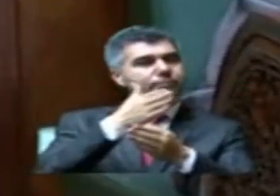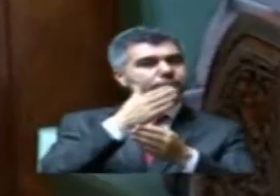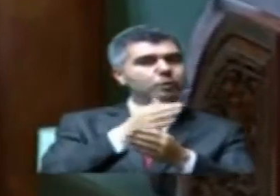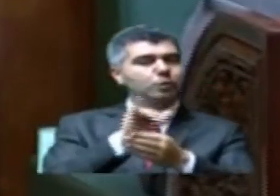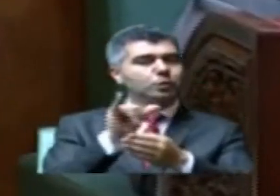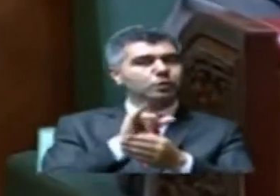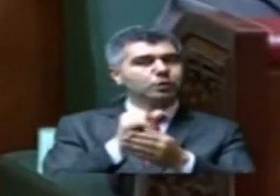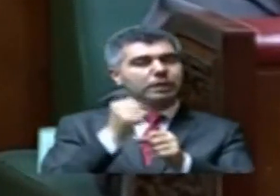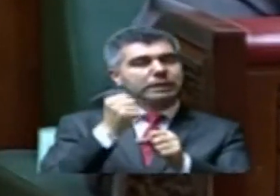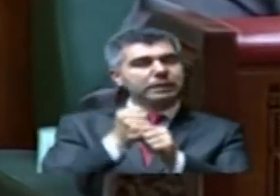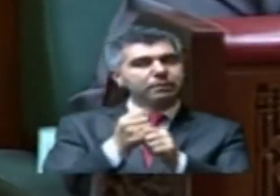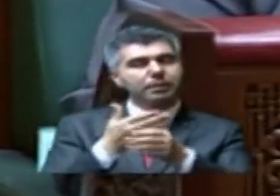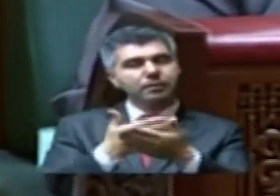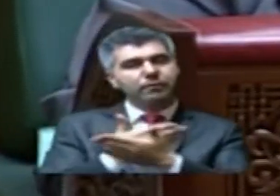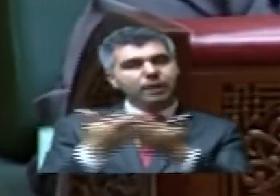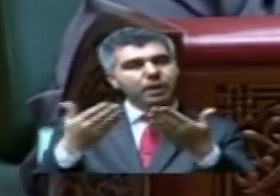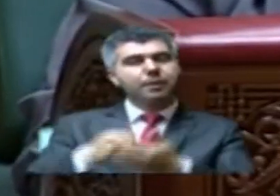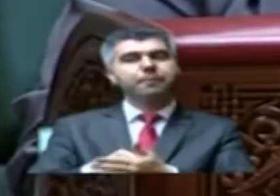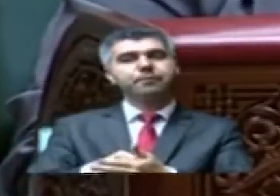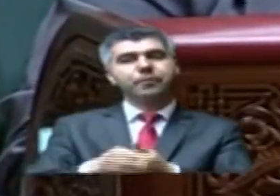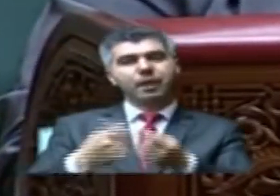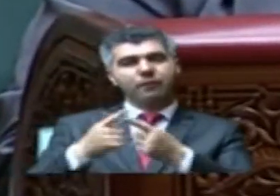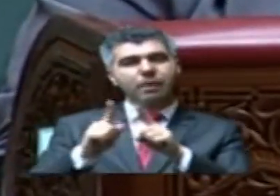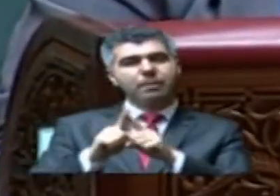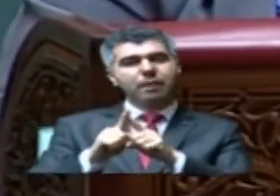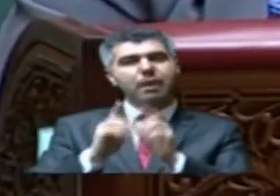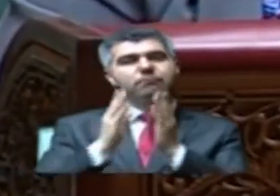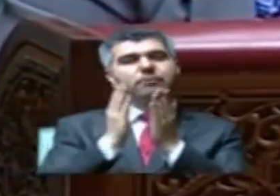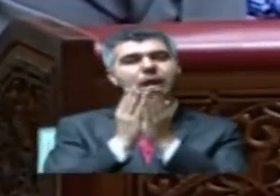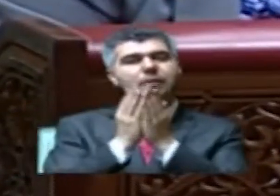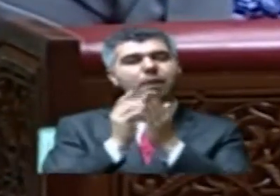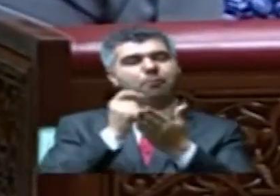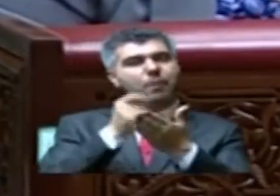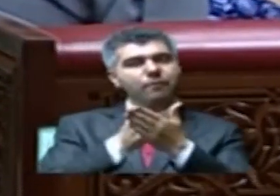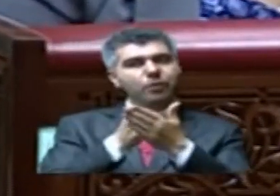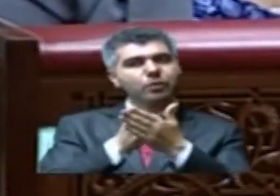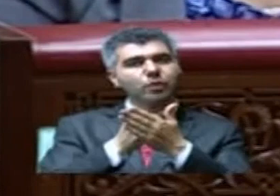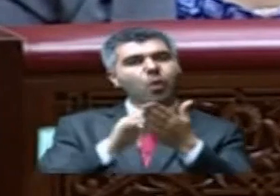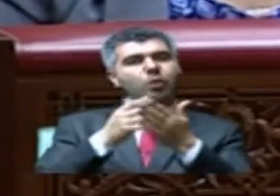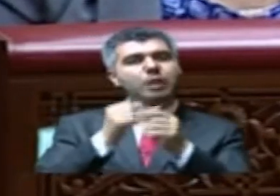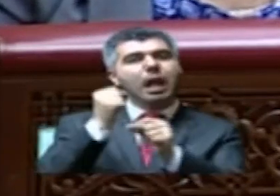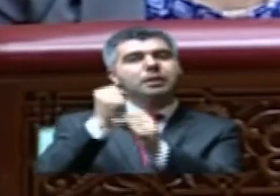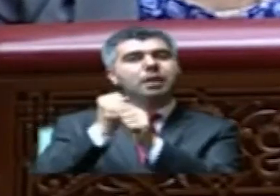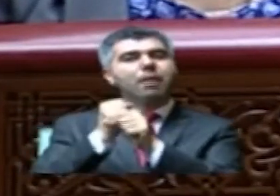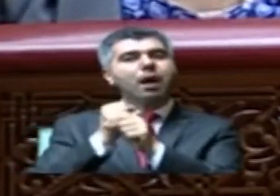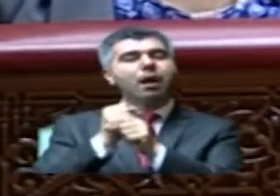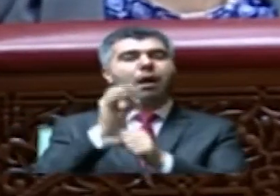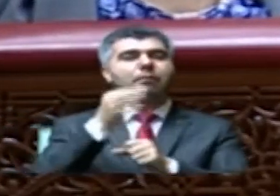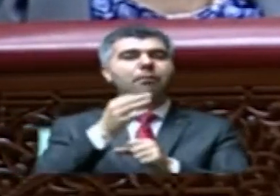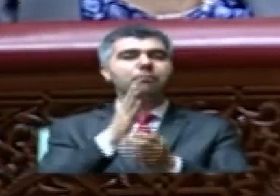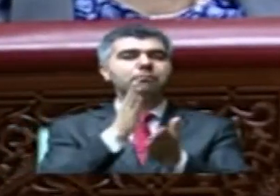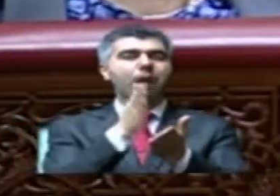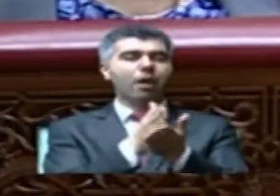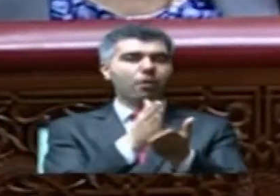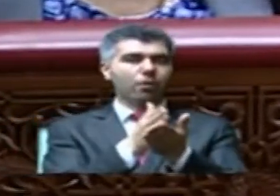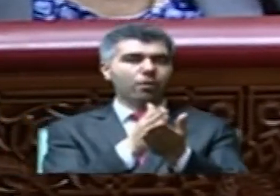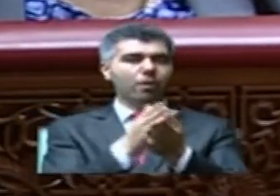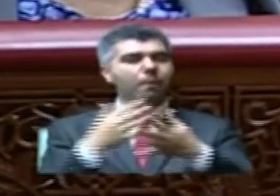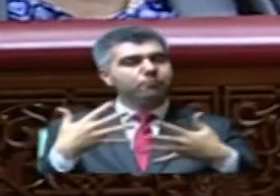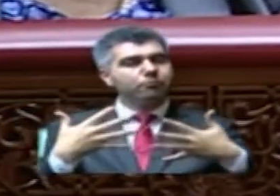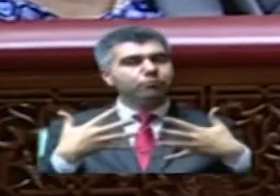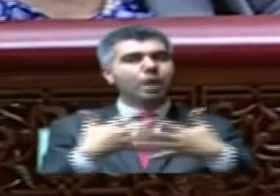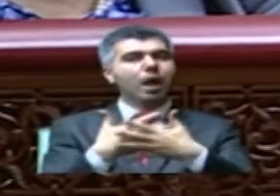في المشاركة في إعداد وتنفيذ، حيث القطاع الخاص هو اللي كي يخدم هاد الناس. إذا مهم باش نشاركوه في